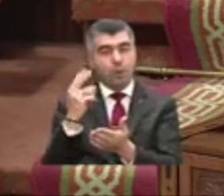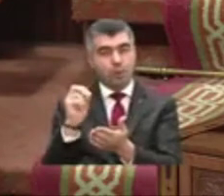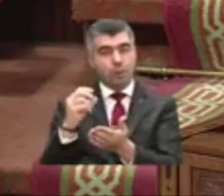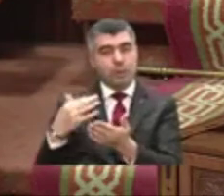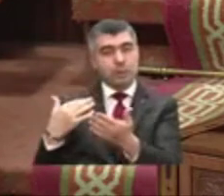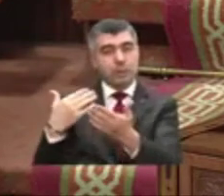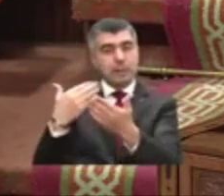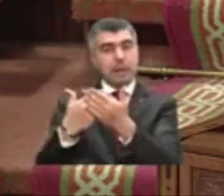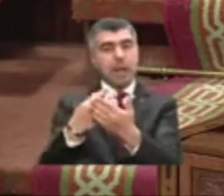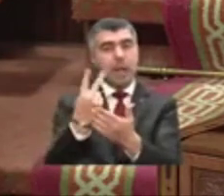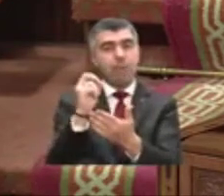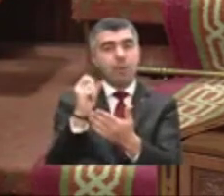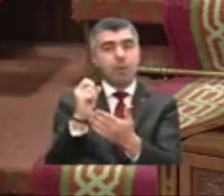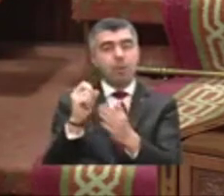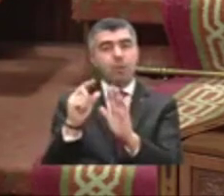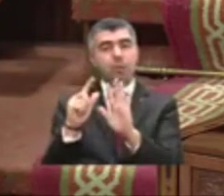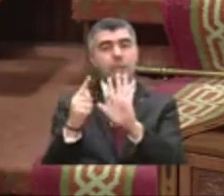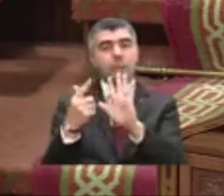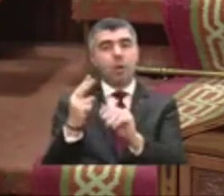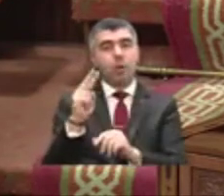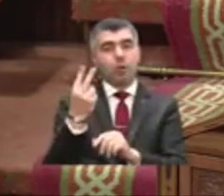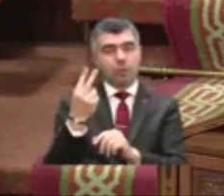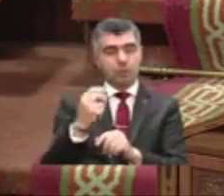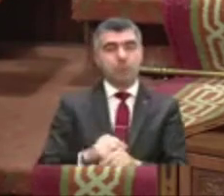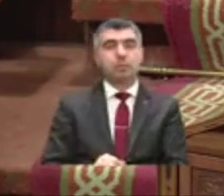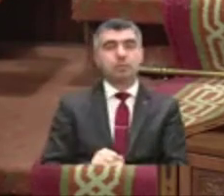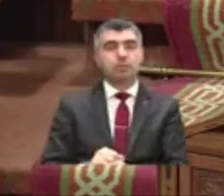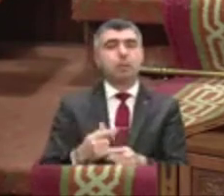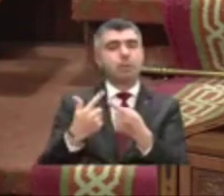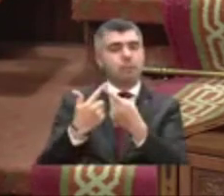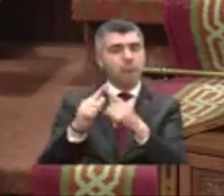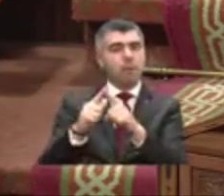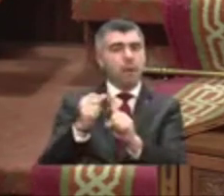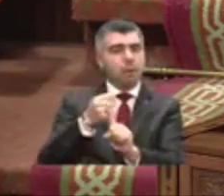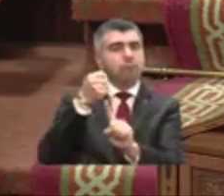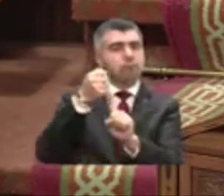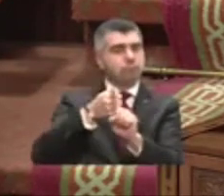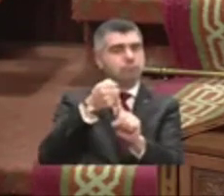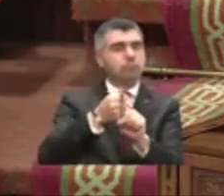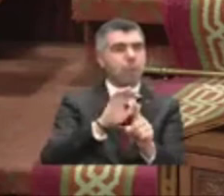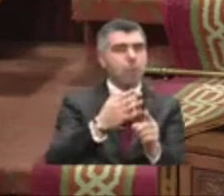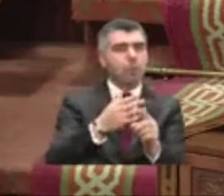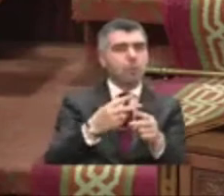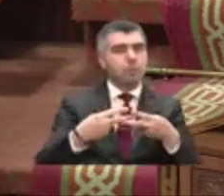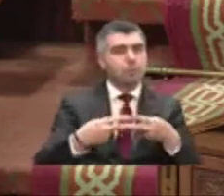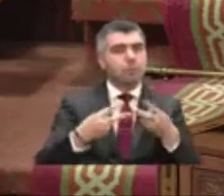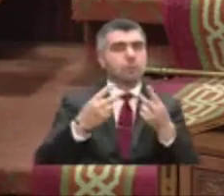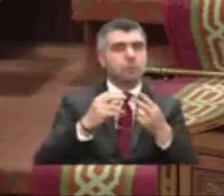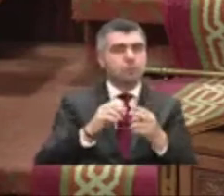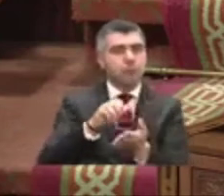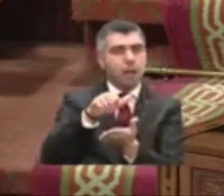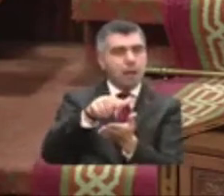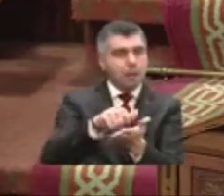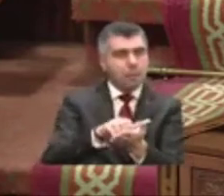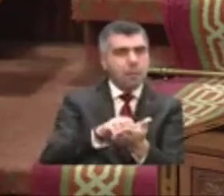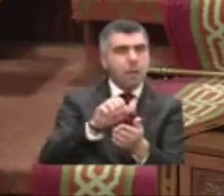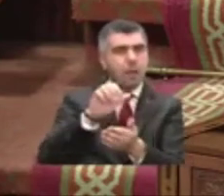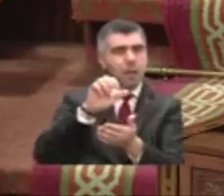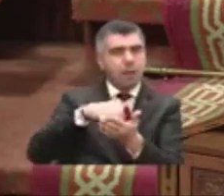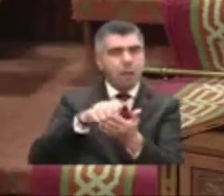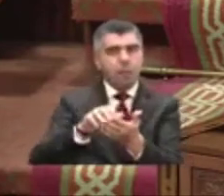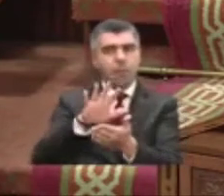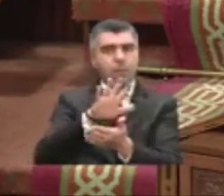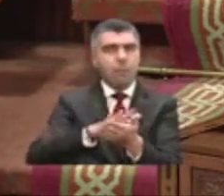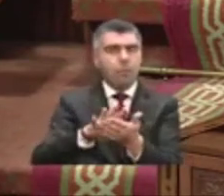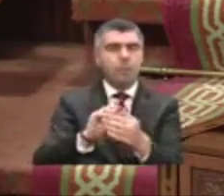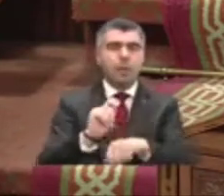2027، وفي هذا الإطار انطلقت العديد من الأشغال خصوصا كذلك بالنسبة لتزويد الماء الصالح للشرب بالنسبة للعالم